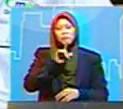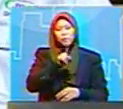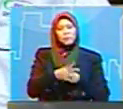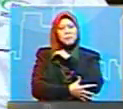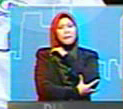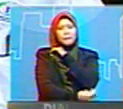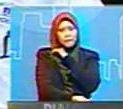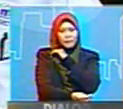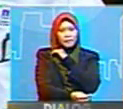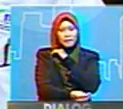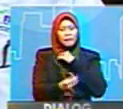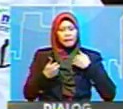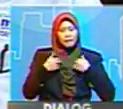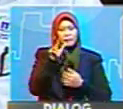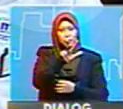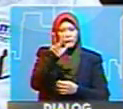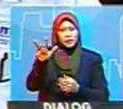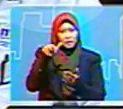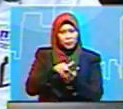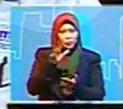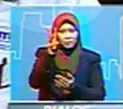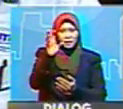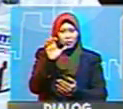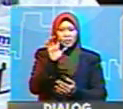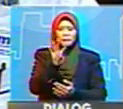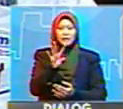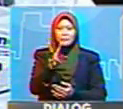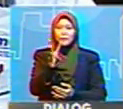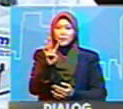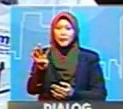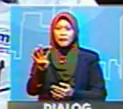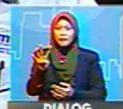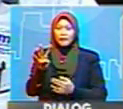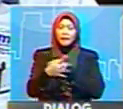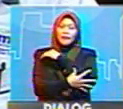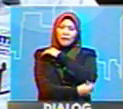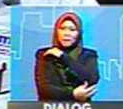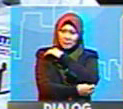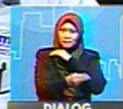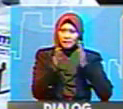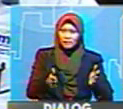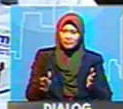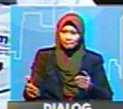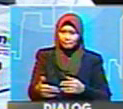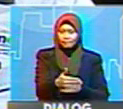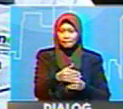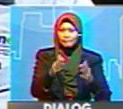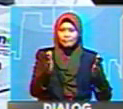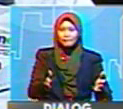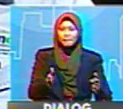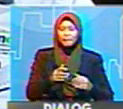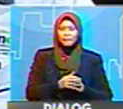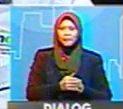miskin terdapat 33,654 nelayan miskin dan kita mensasarkan